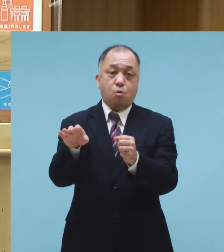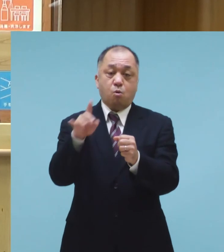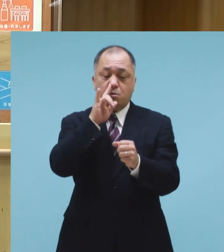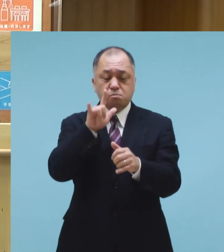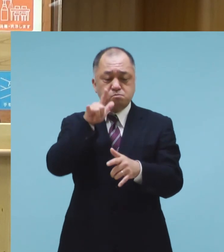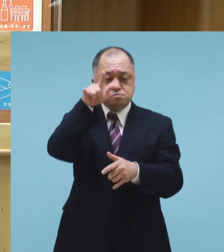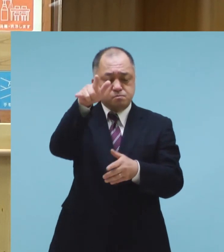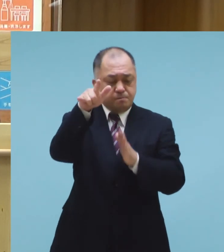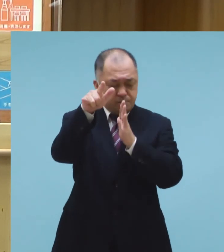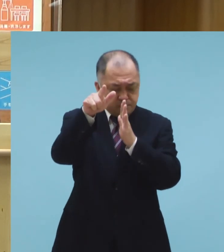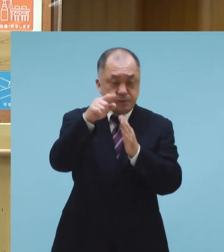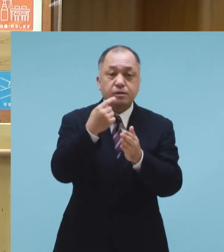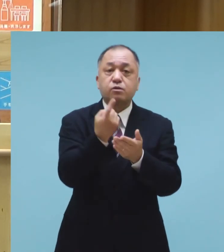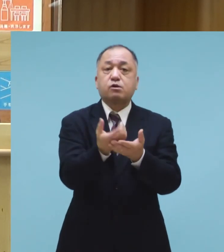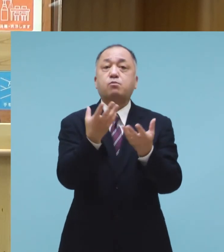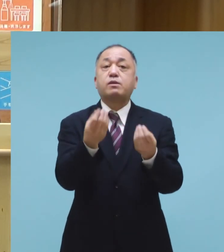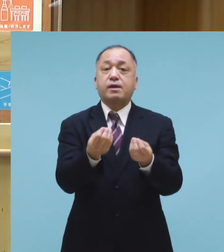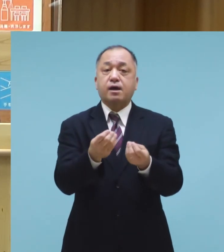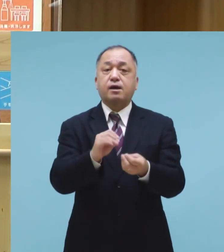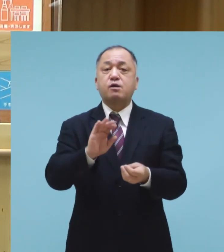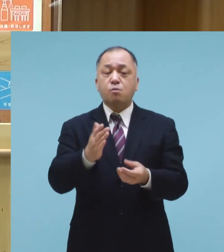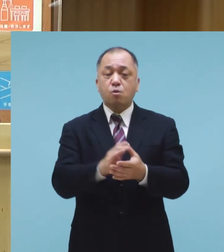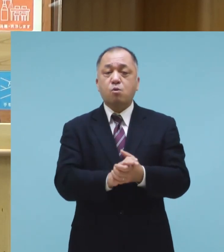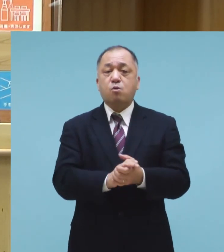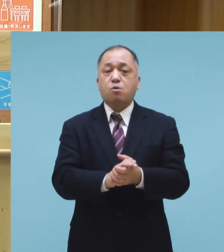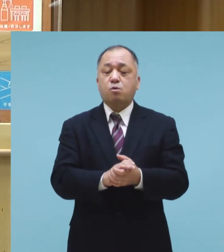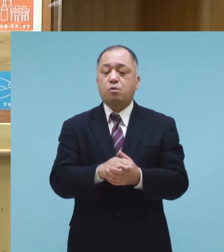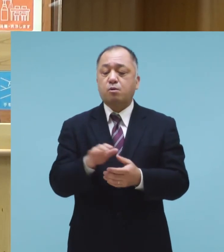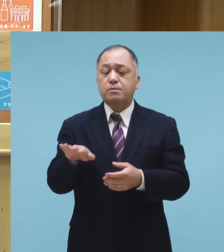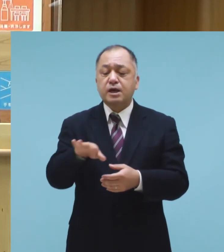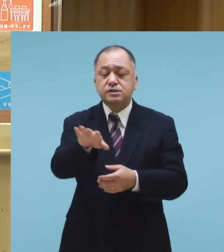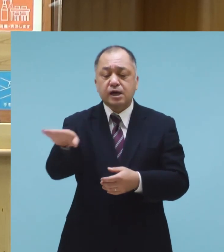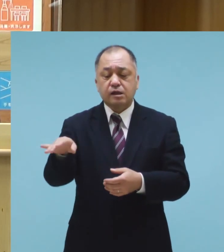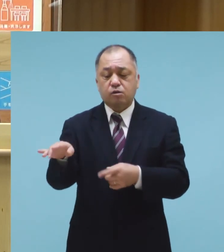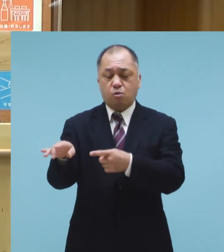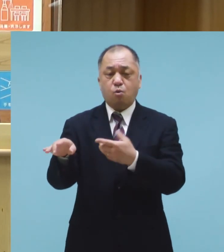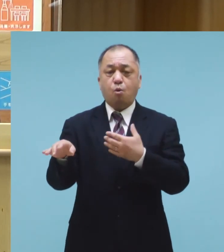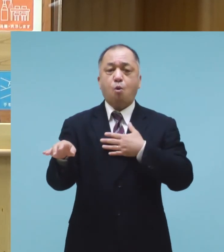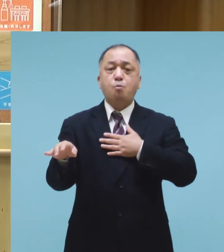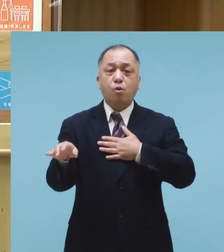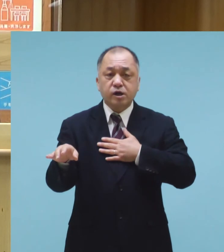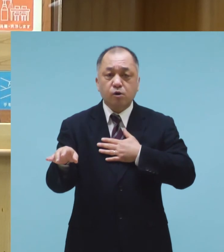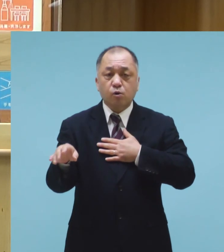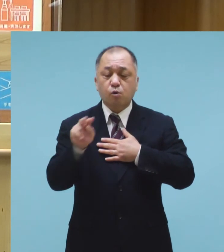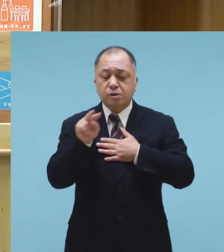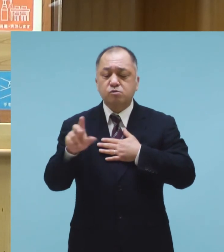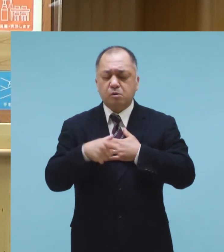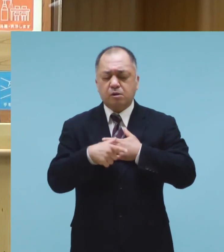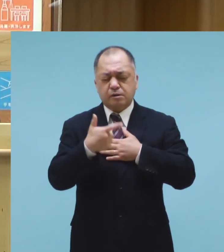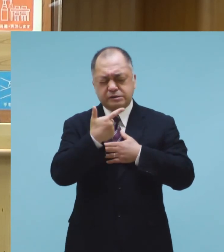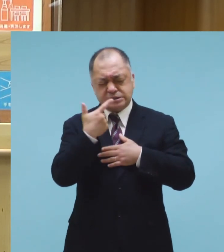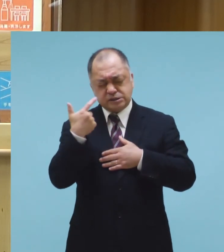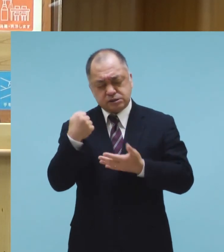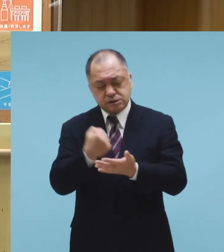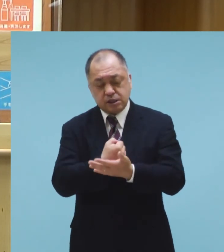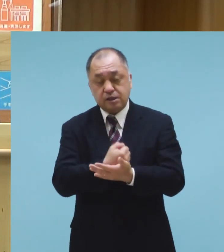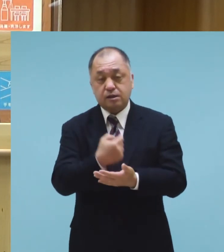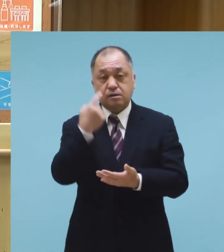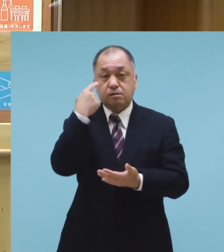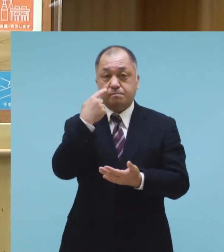お話ししますけども、もう本当に皆さんの思いを受けますと大変残念だというふうに思って